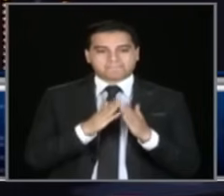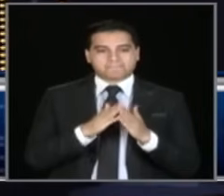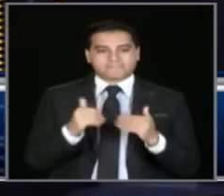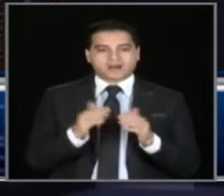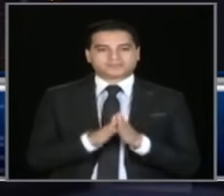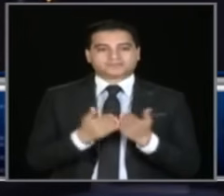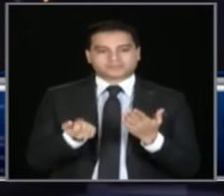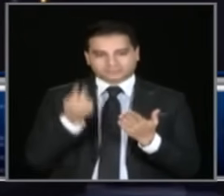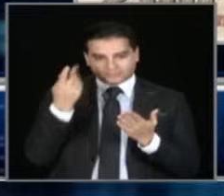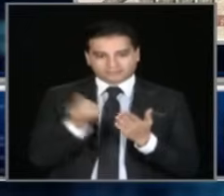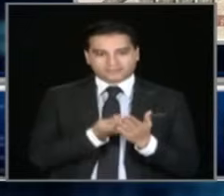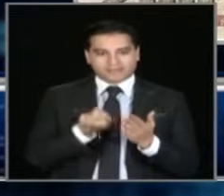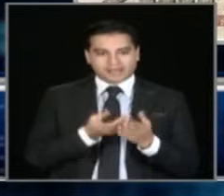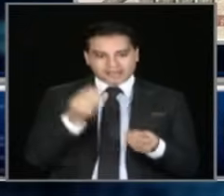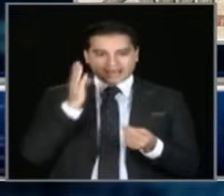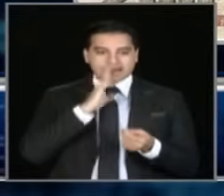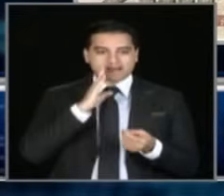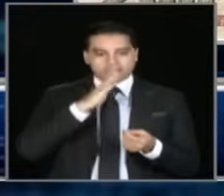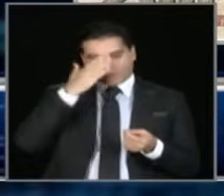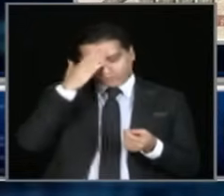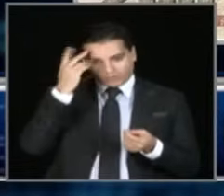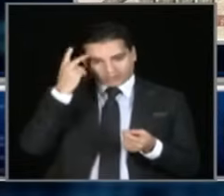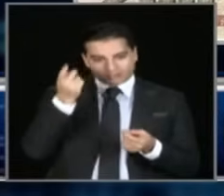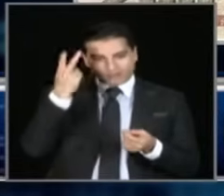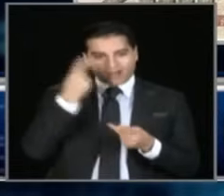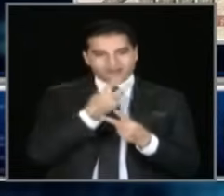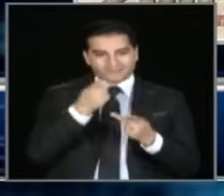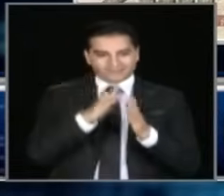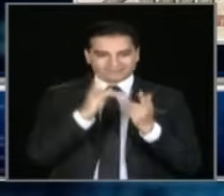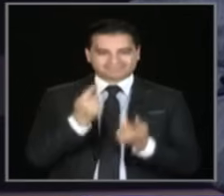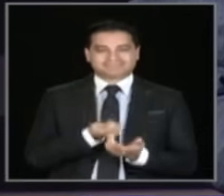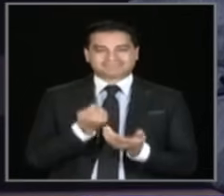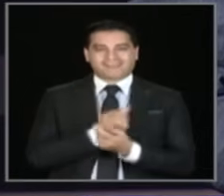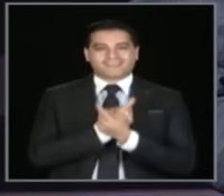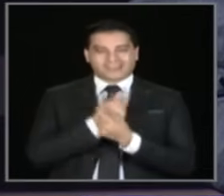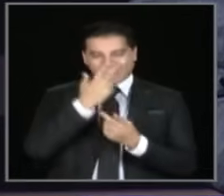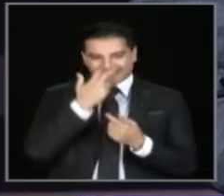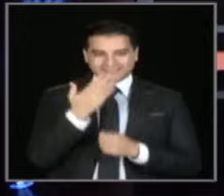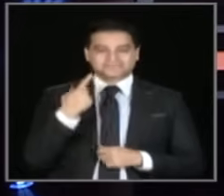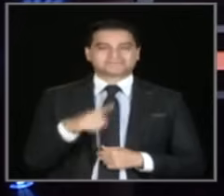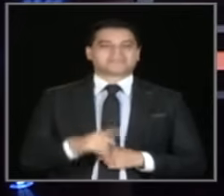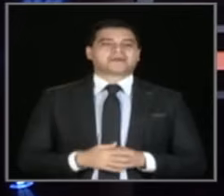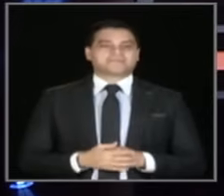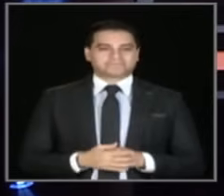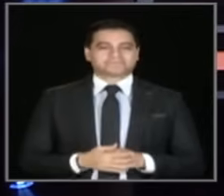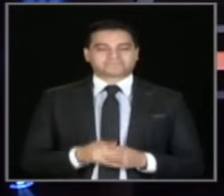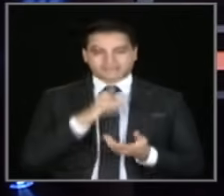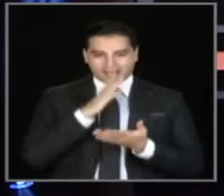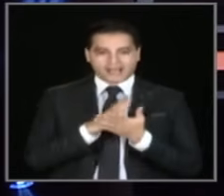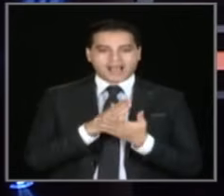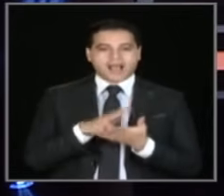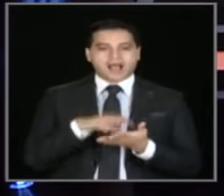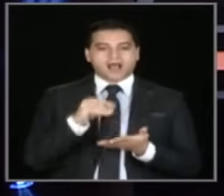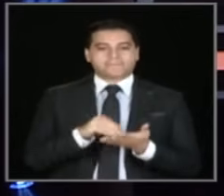رمز للعلم والثقافة، وتم إصدار العملة في 2007. داليا منصور من حقك تختاري.